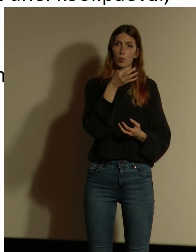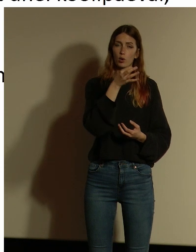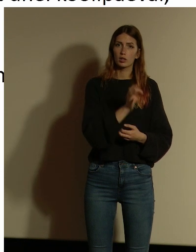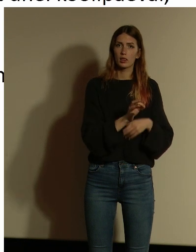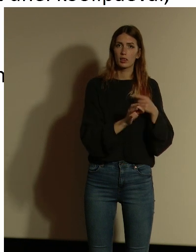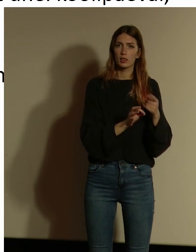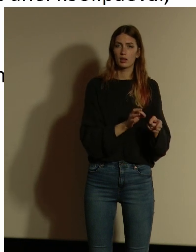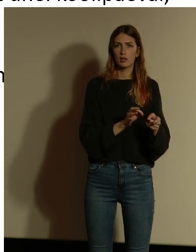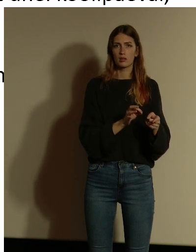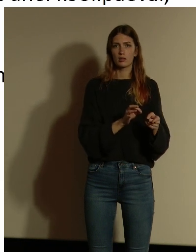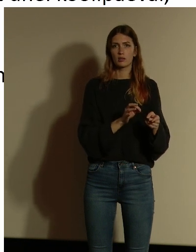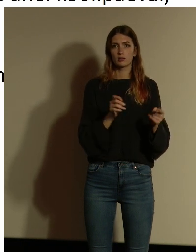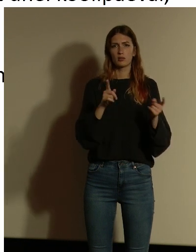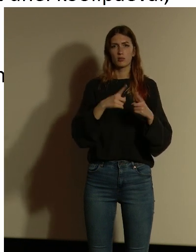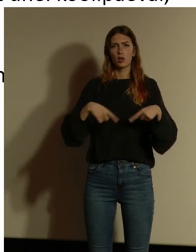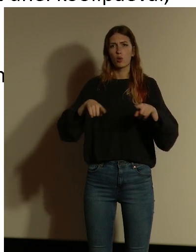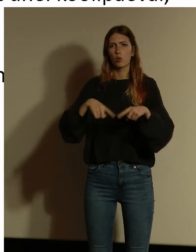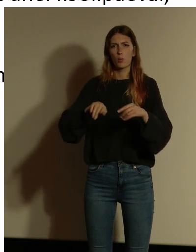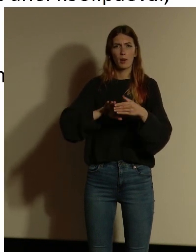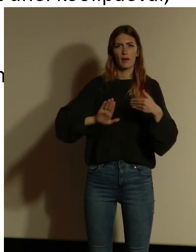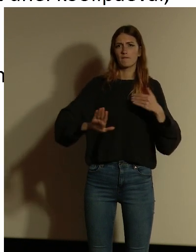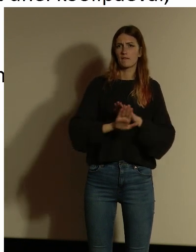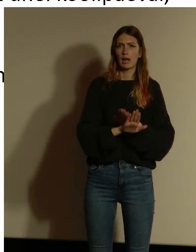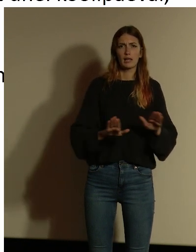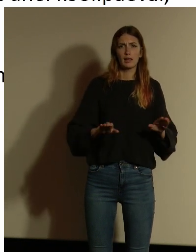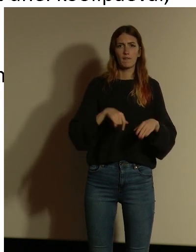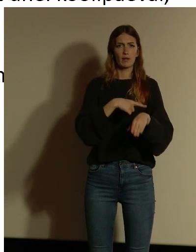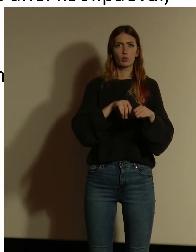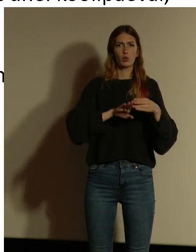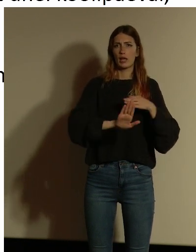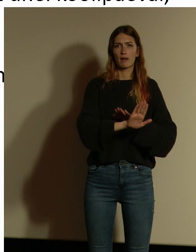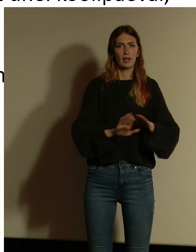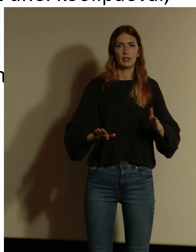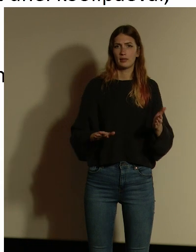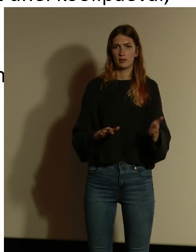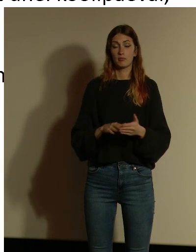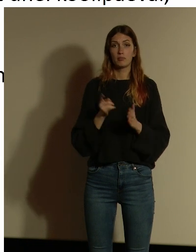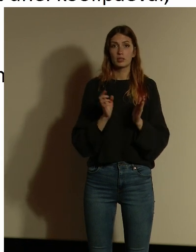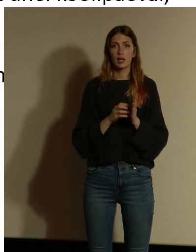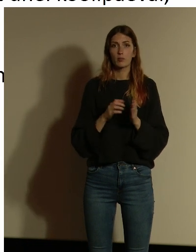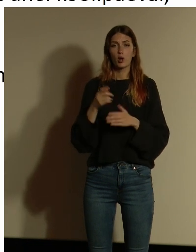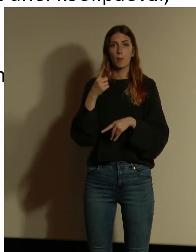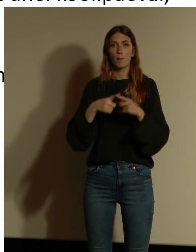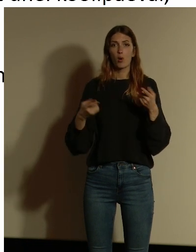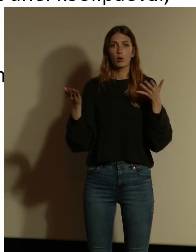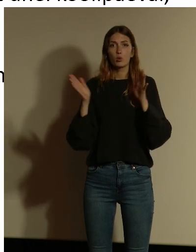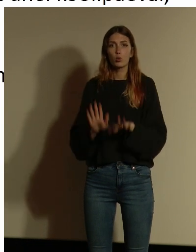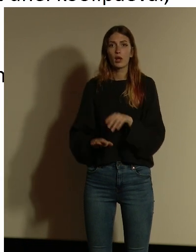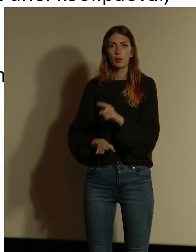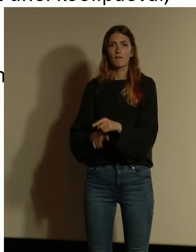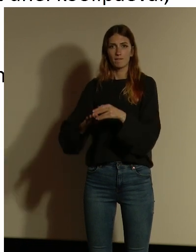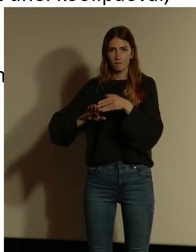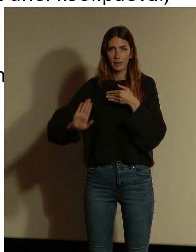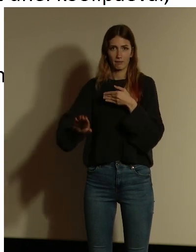43% ei väldi mingeid ruume ega tunde. Ehk siis üle poole on neid, kes